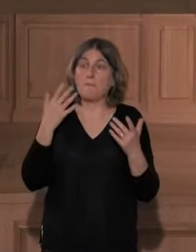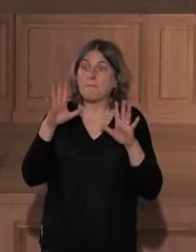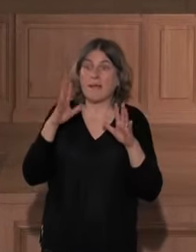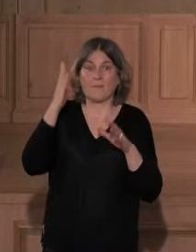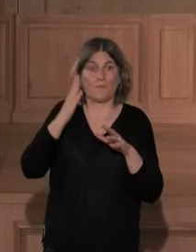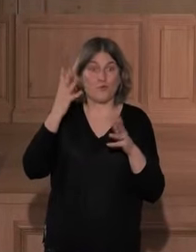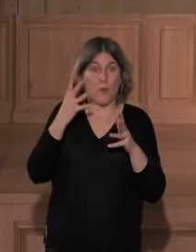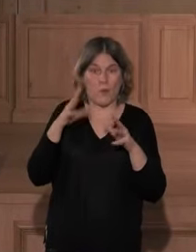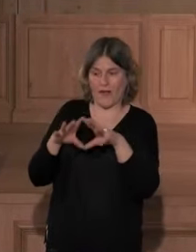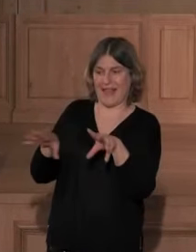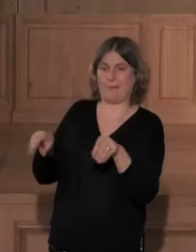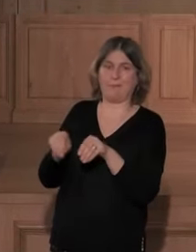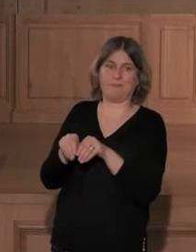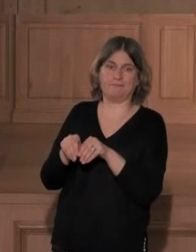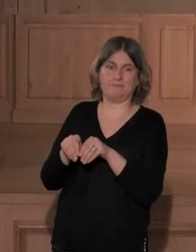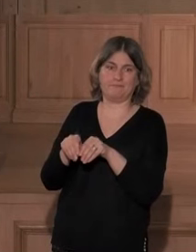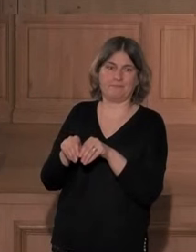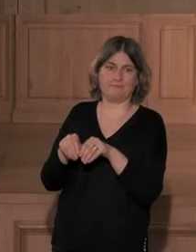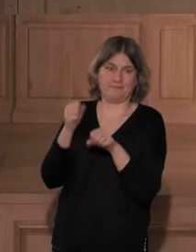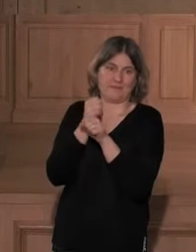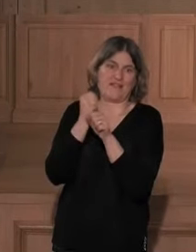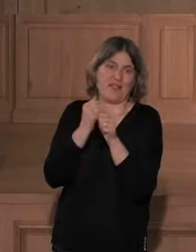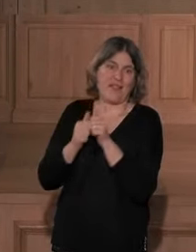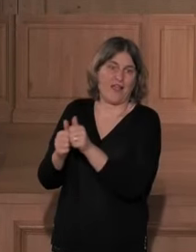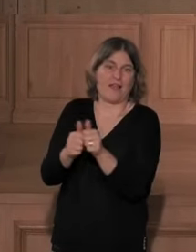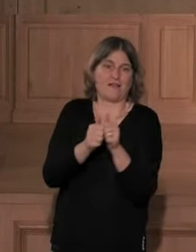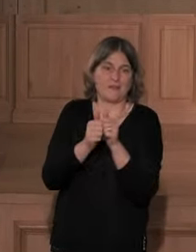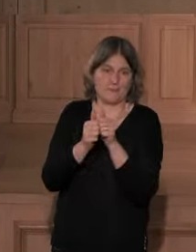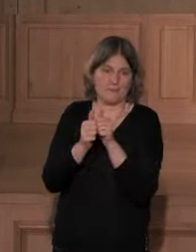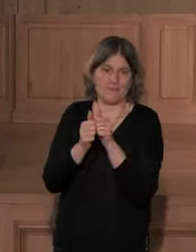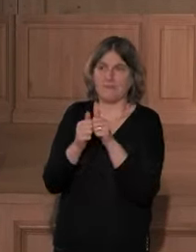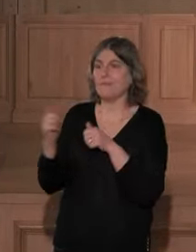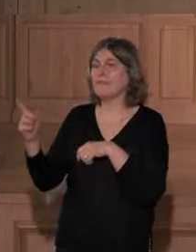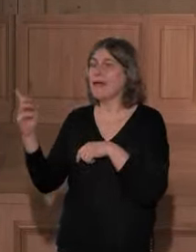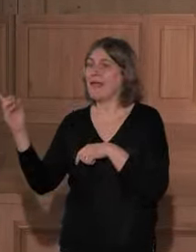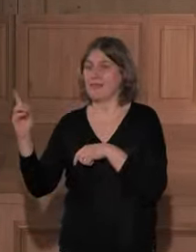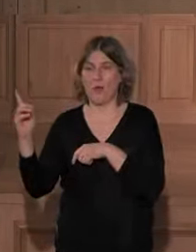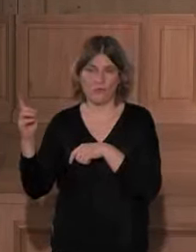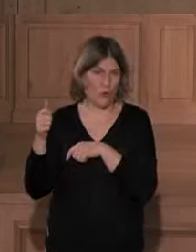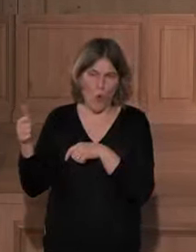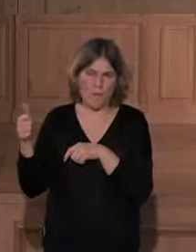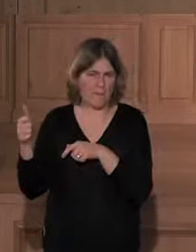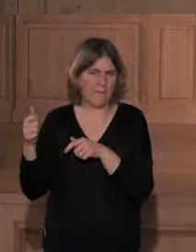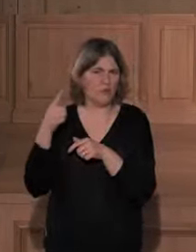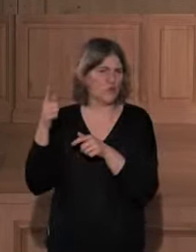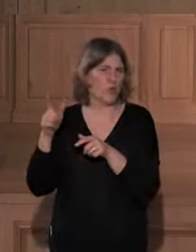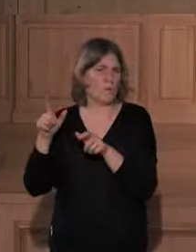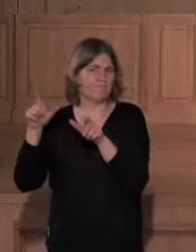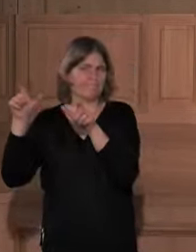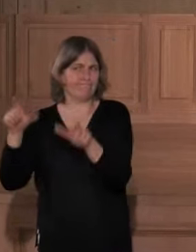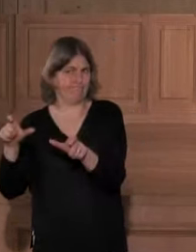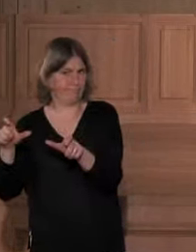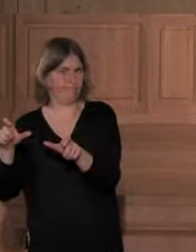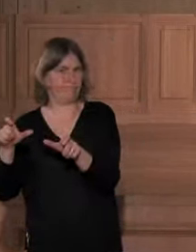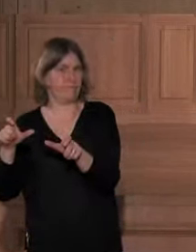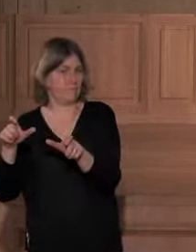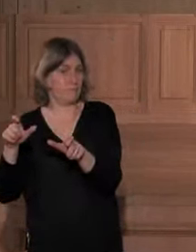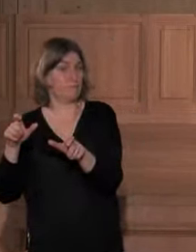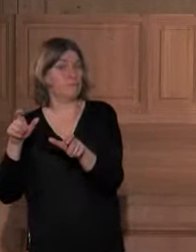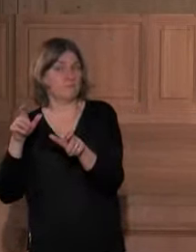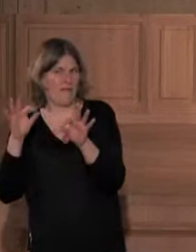d'équipe. N'oubliez pas que c'est un travail. Daoud, il est toujours très vérificateur. Il a raison